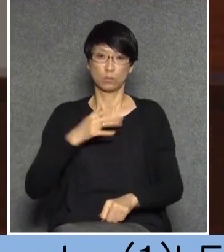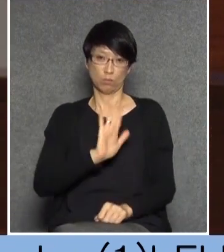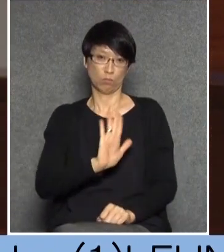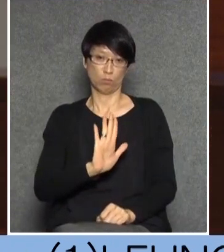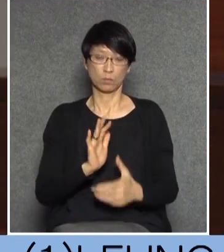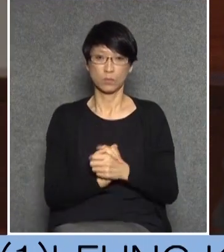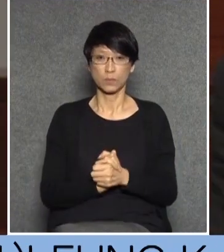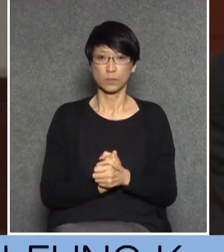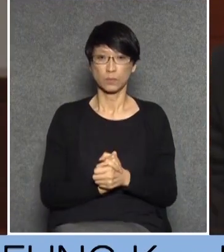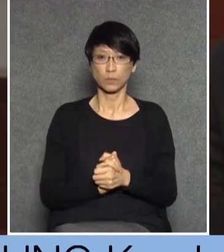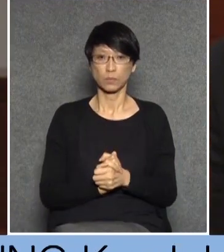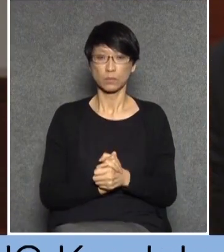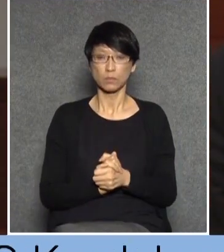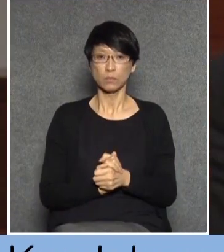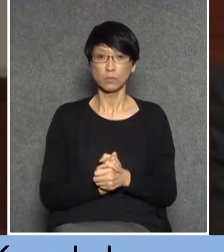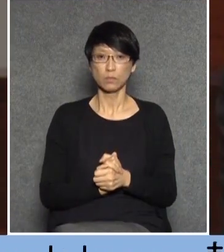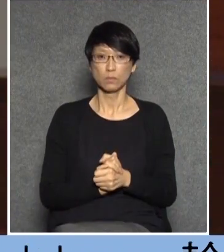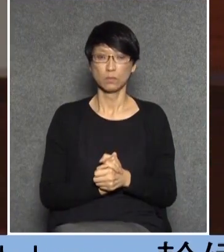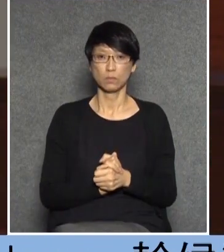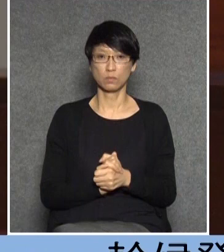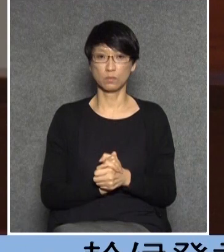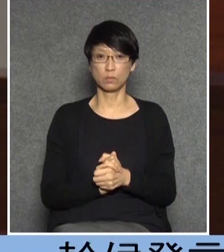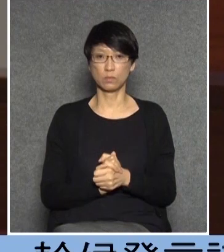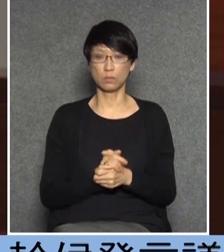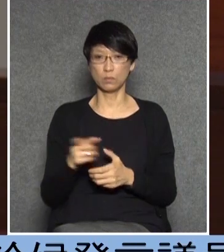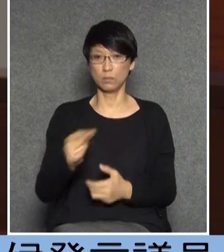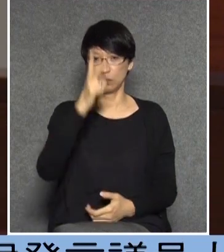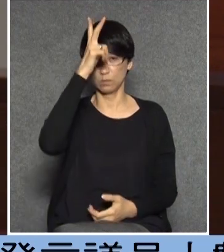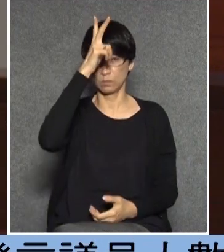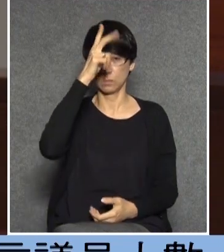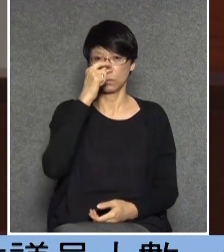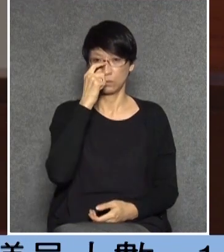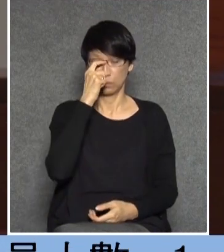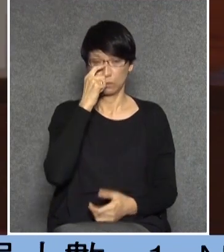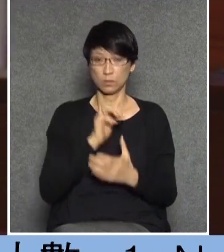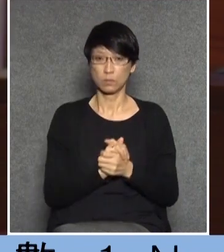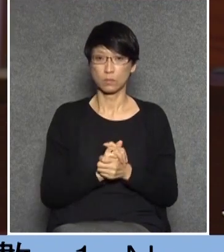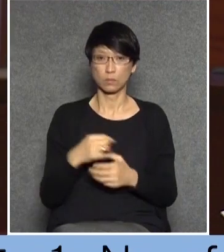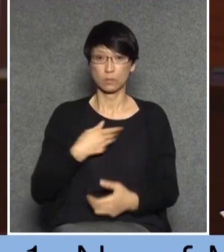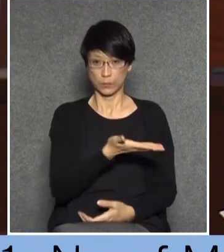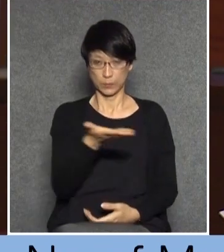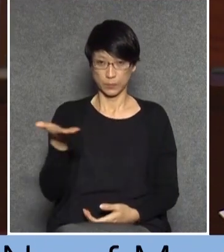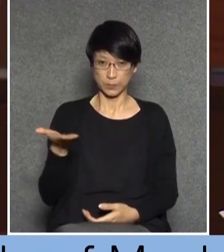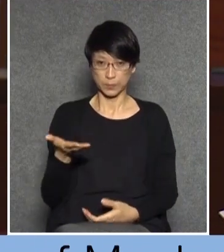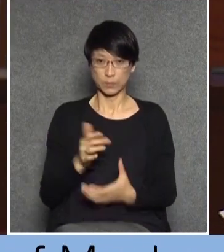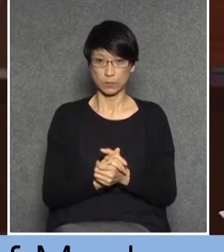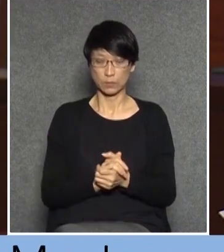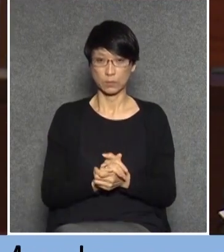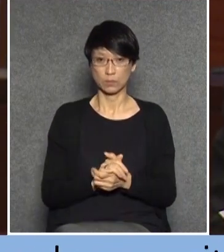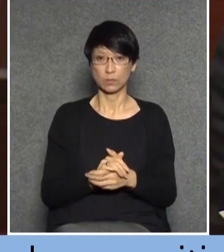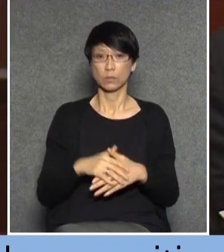先？咁啊，對於呢個政府咧，即係我哋大家就冇乜期望